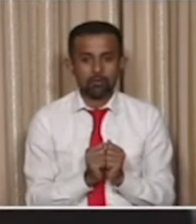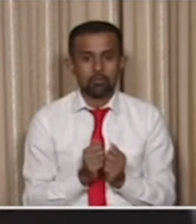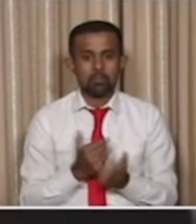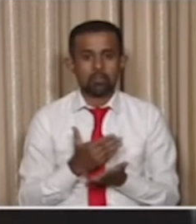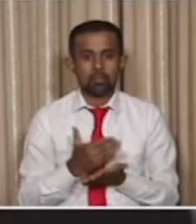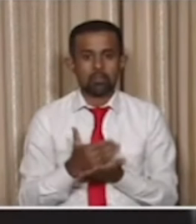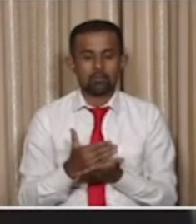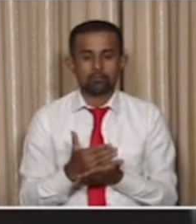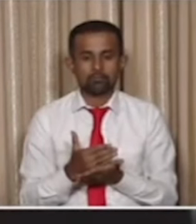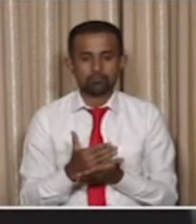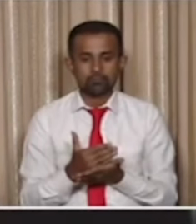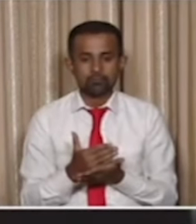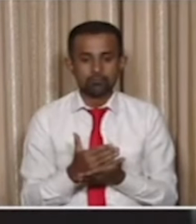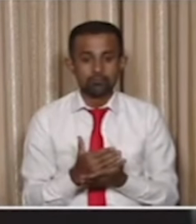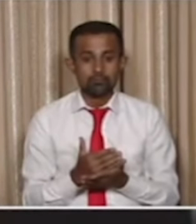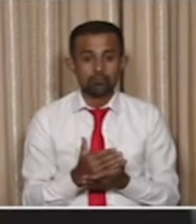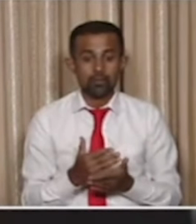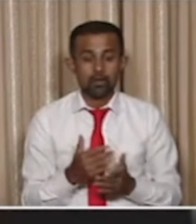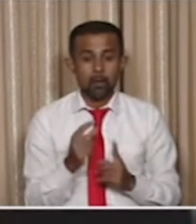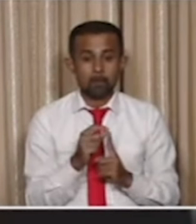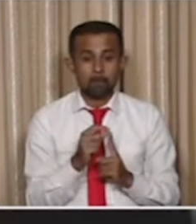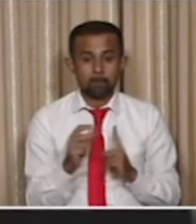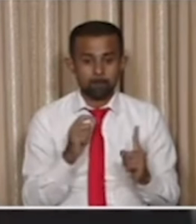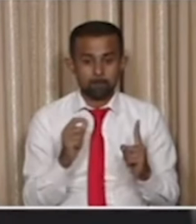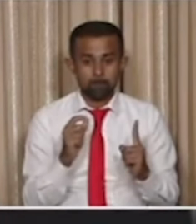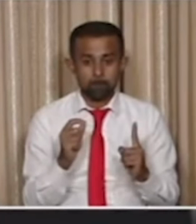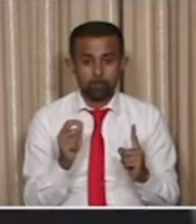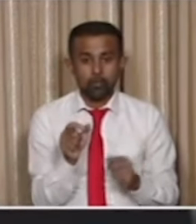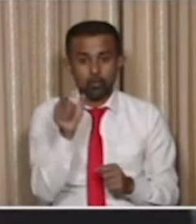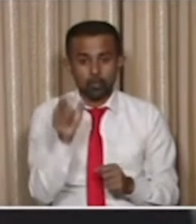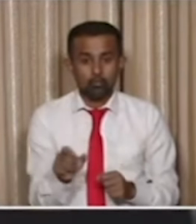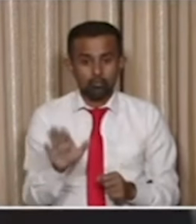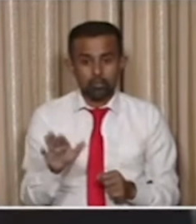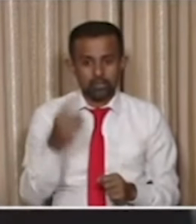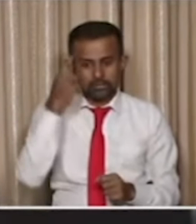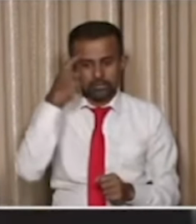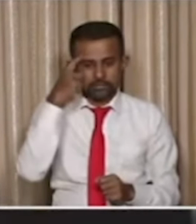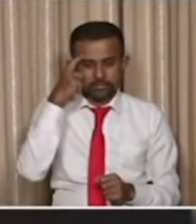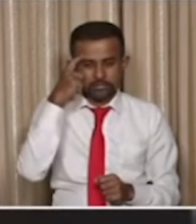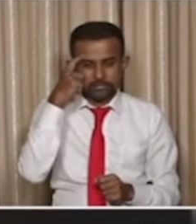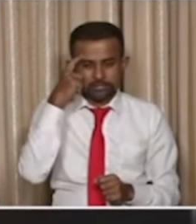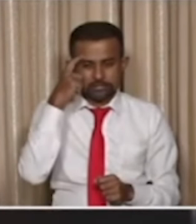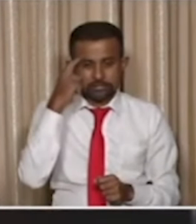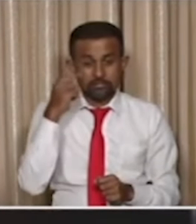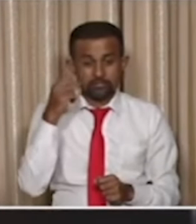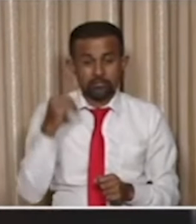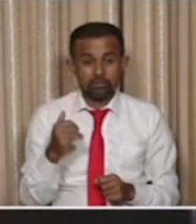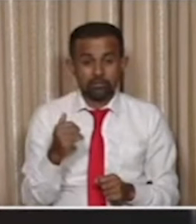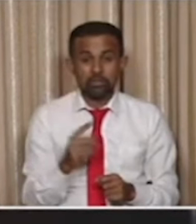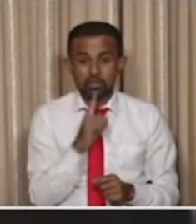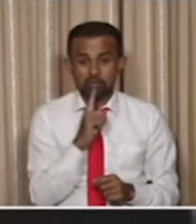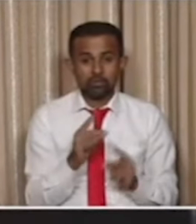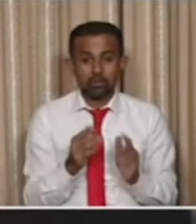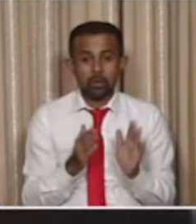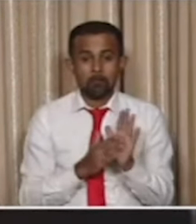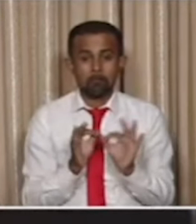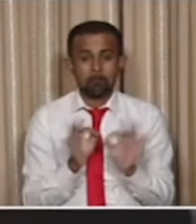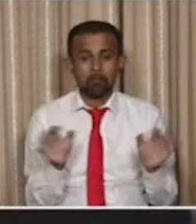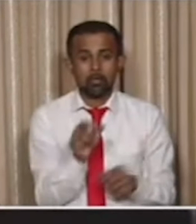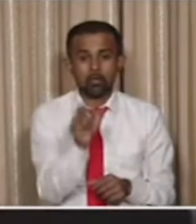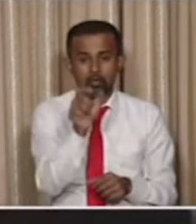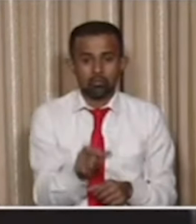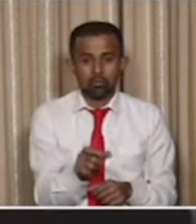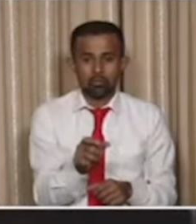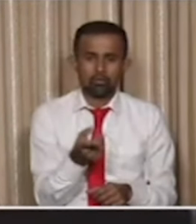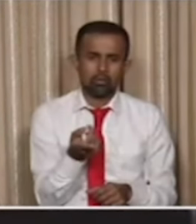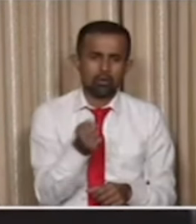කරලා තියෙන්නේ එහෙම මිසක් පාර්ලිමේන්තු මන්ත්‍රීවරයෙක්ගේ සිත රිදවෙන යමක් කිව් පමණින් මාධ්‍යවේදීන් ඕ